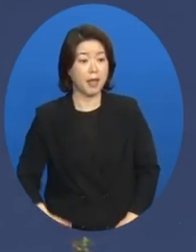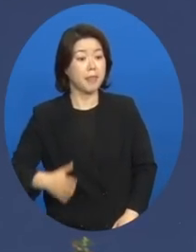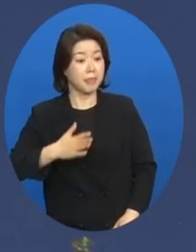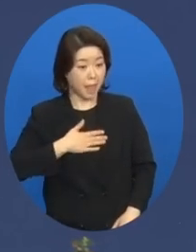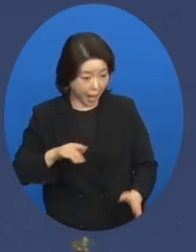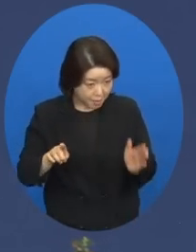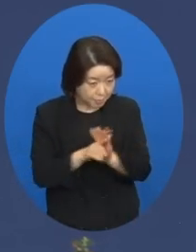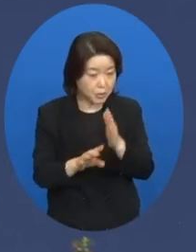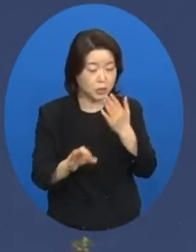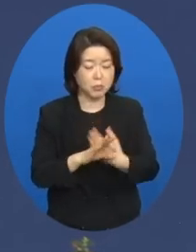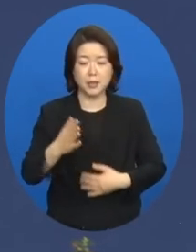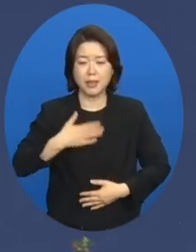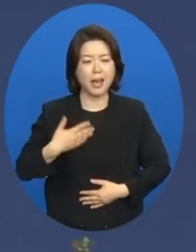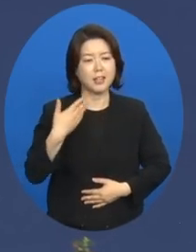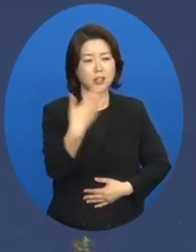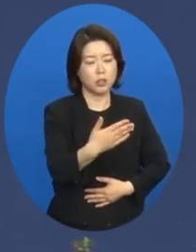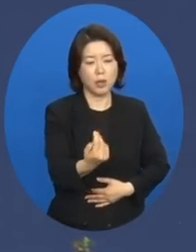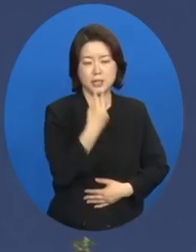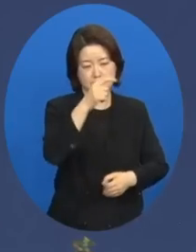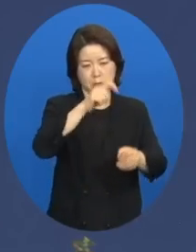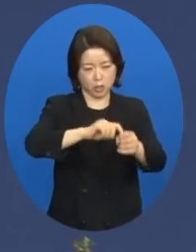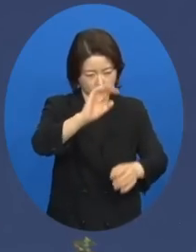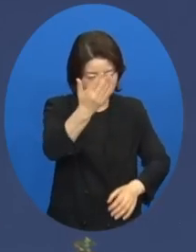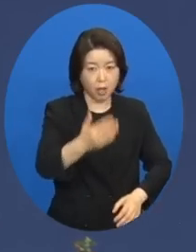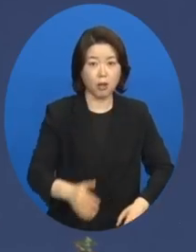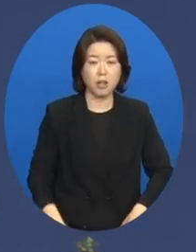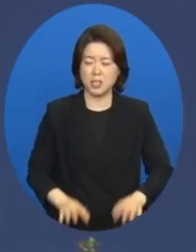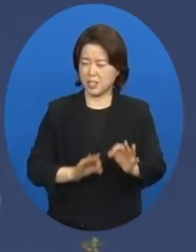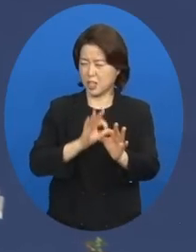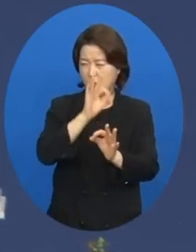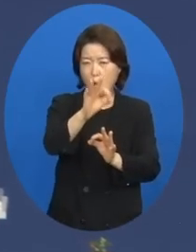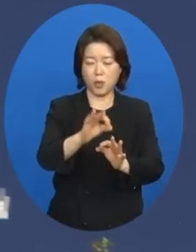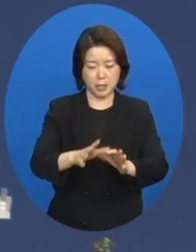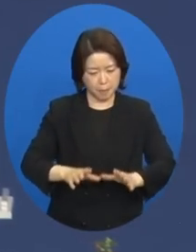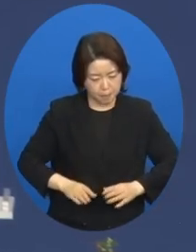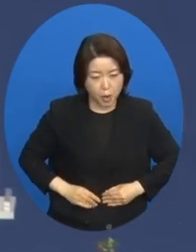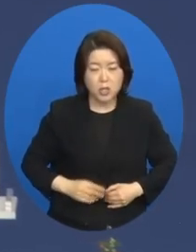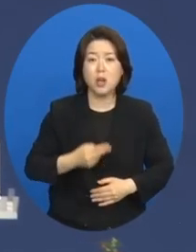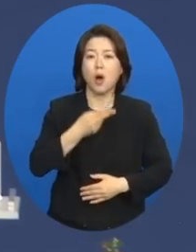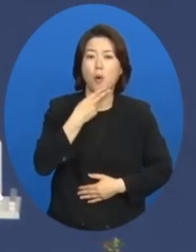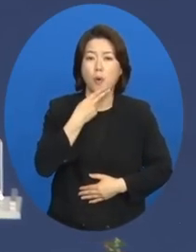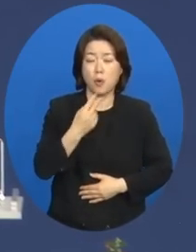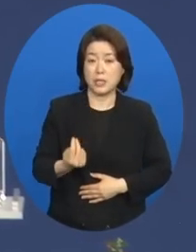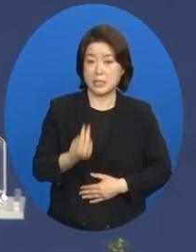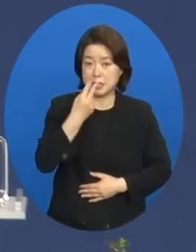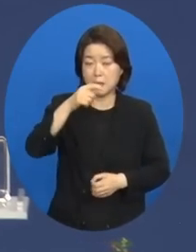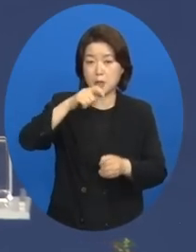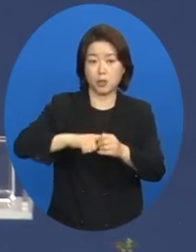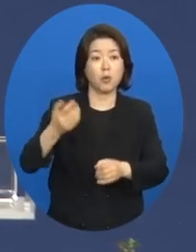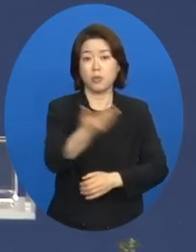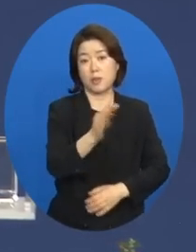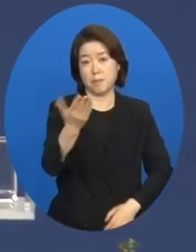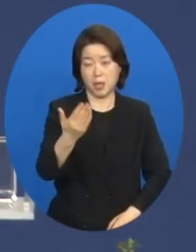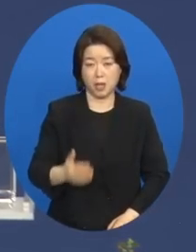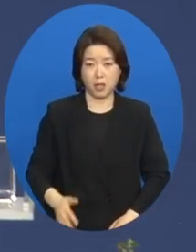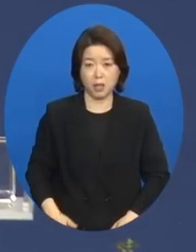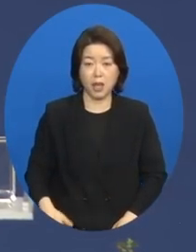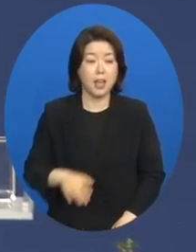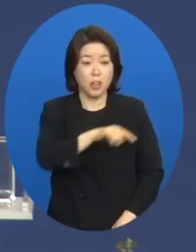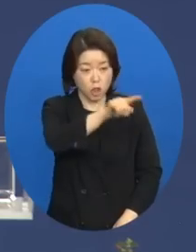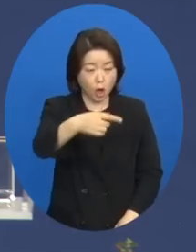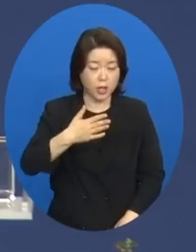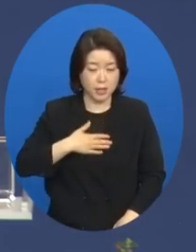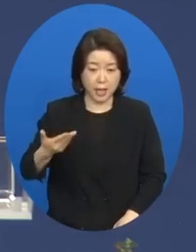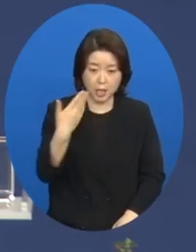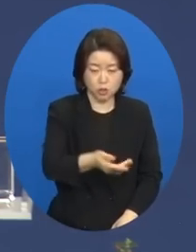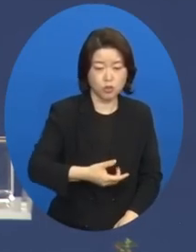믿으면 나는 너의 생명의 떡이 될 수, 영원토록 줄이지 않는 생명의 떡이 될 수 있다. 너희는 내가 주는